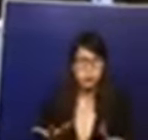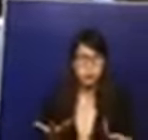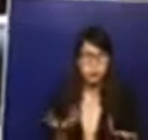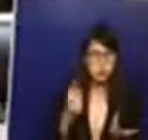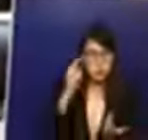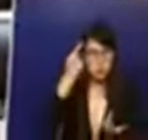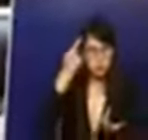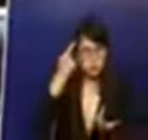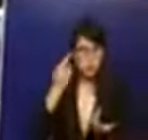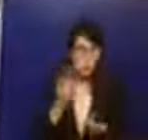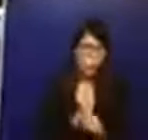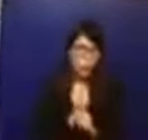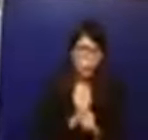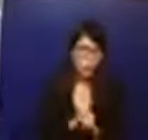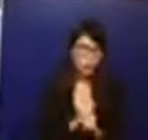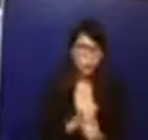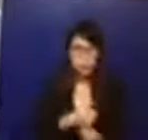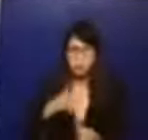ไรมาเยอะแยะมากมายหรือเปล่า